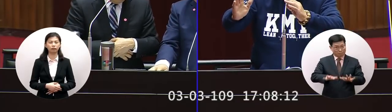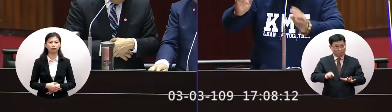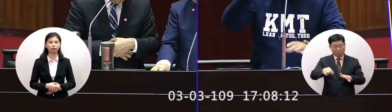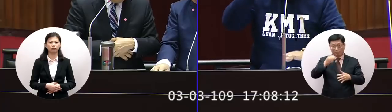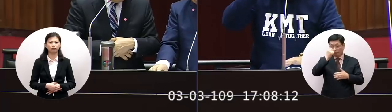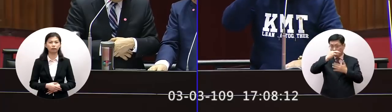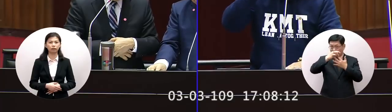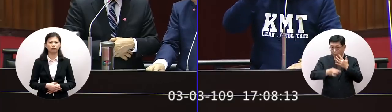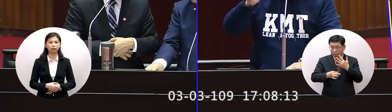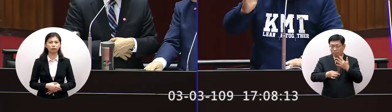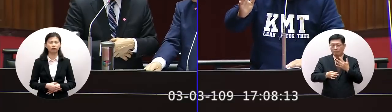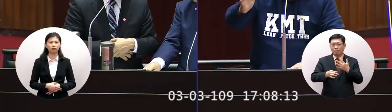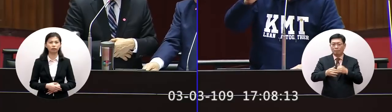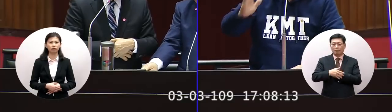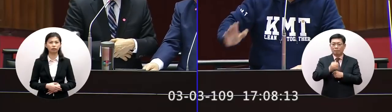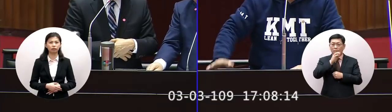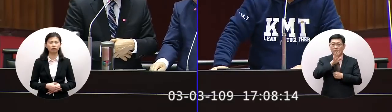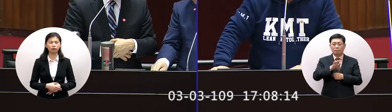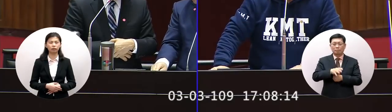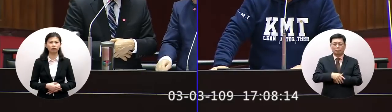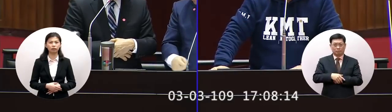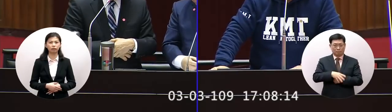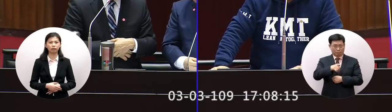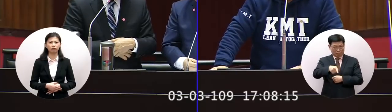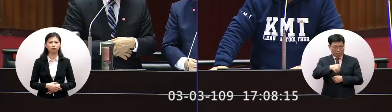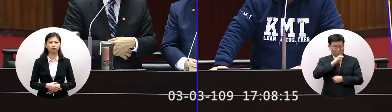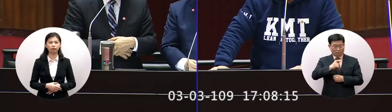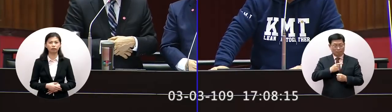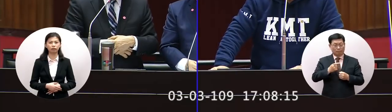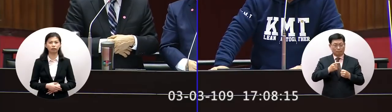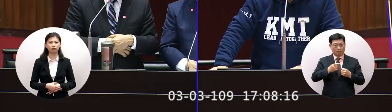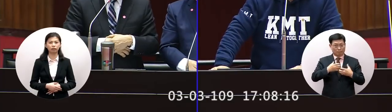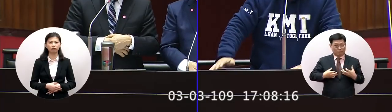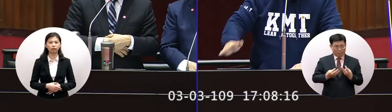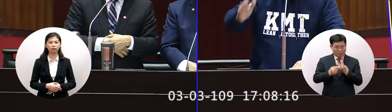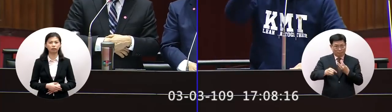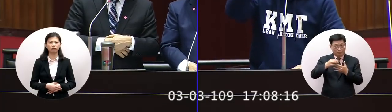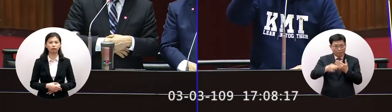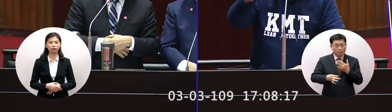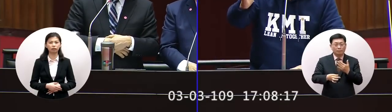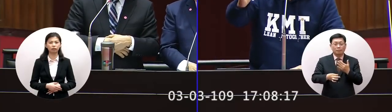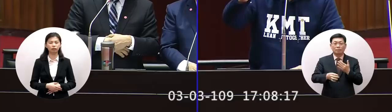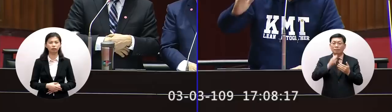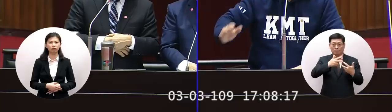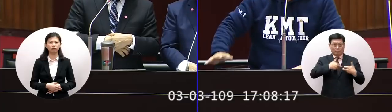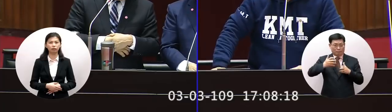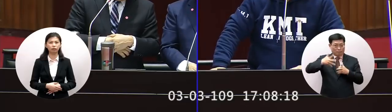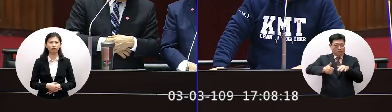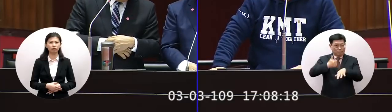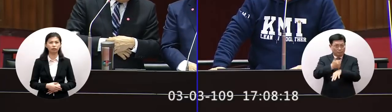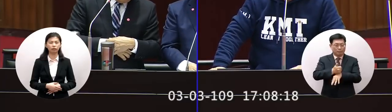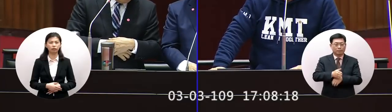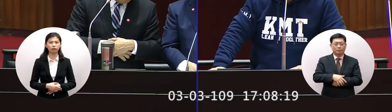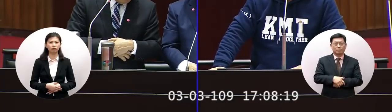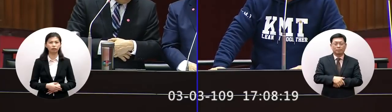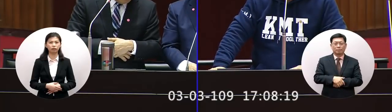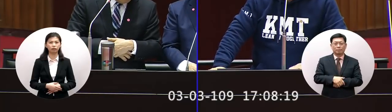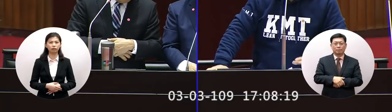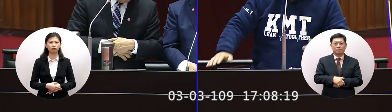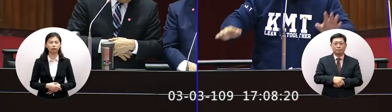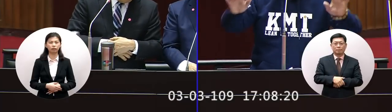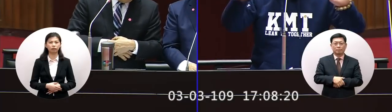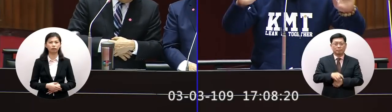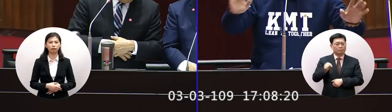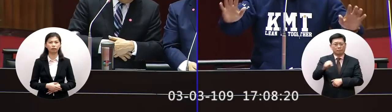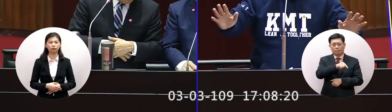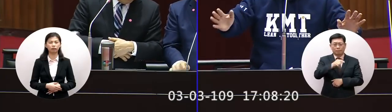仔日这個特别条例，新冠肺炎这个条例。是蔡英文总统的时代，